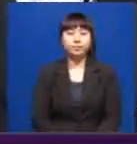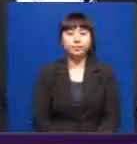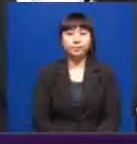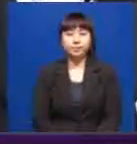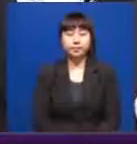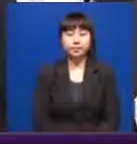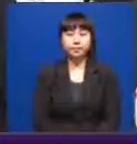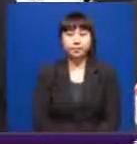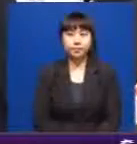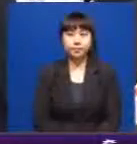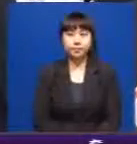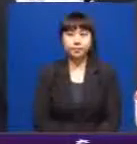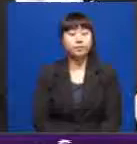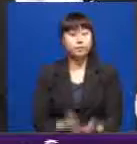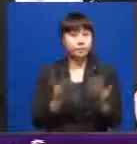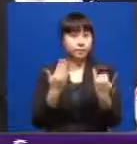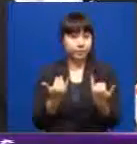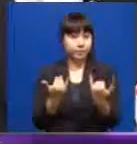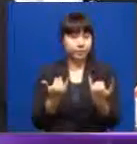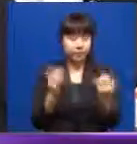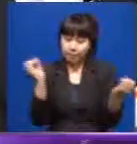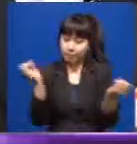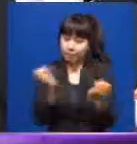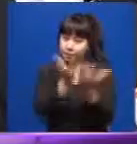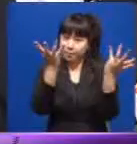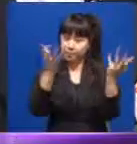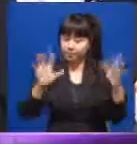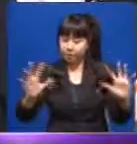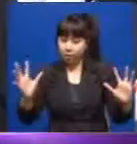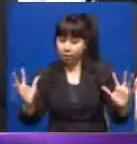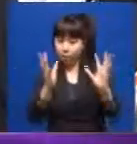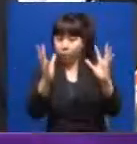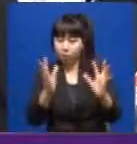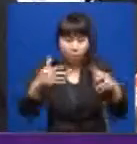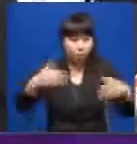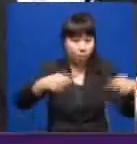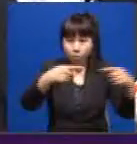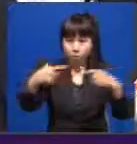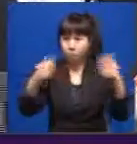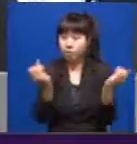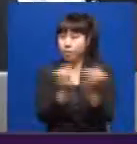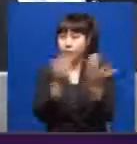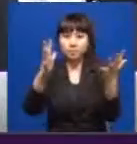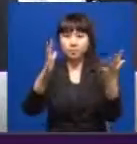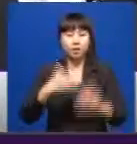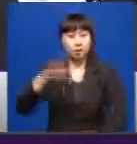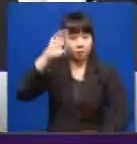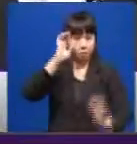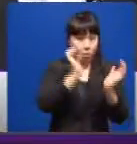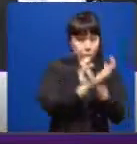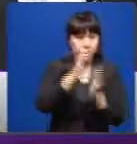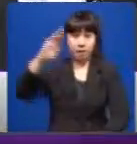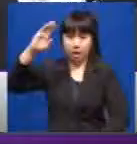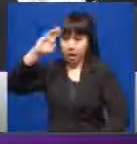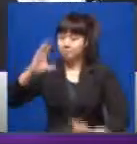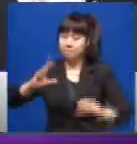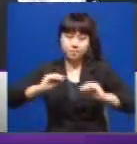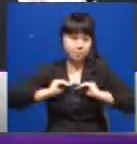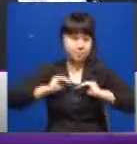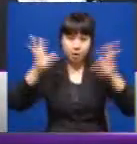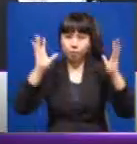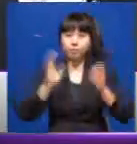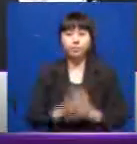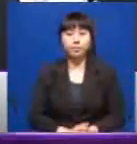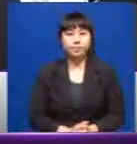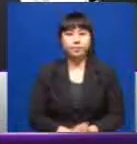กันข่าวยังไม่มีการที่จะมาปะทะกันและทางตำรวจทหารไม่ยอมให้ปะทะกันโดยเด็ด